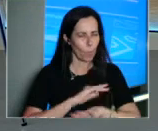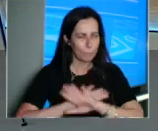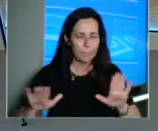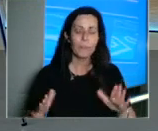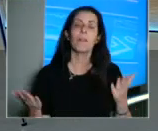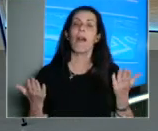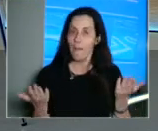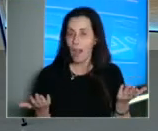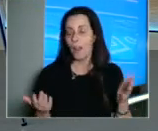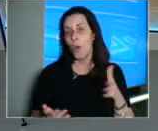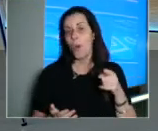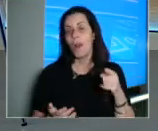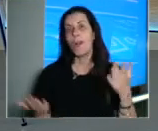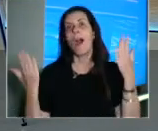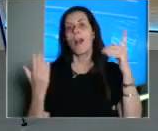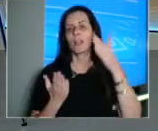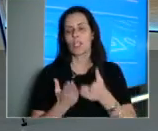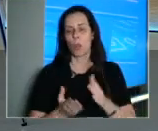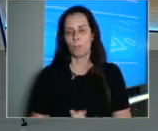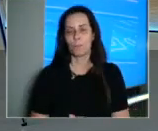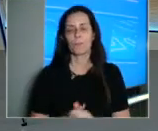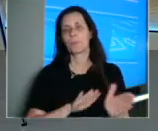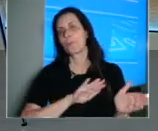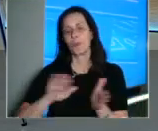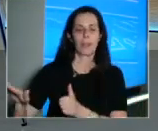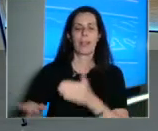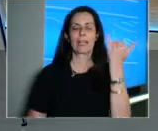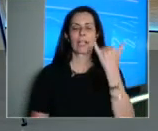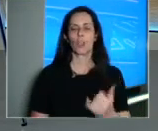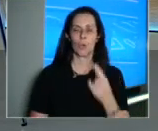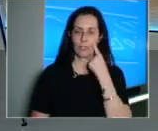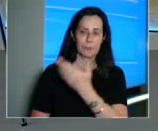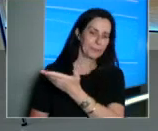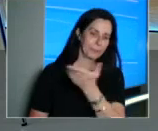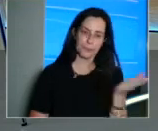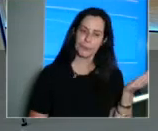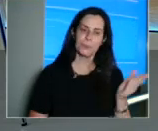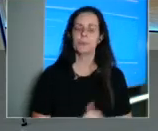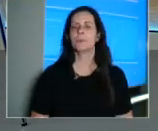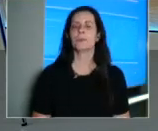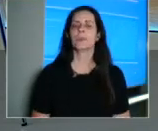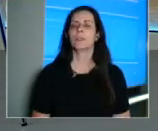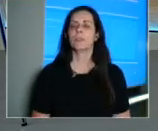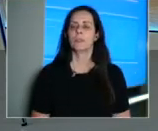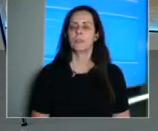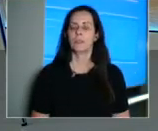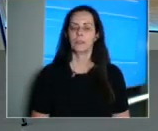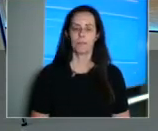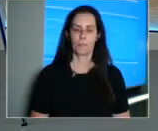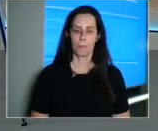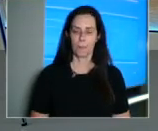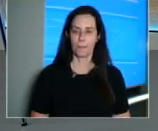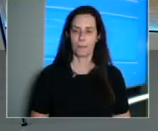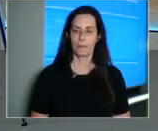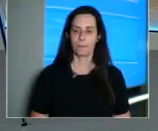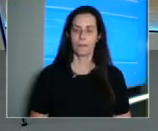אבל אולי אללה יעזור להם. מה קורה בקריקטורות? בואו נבדוק איך הן חוזרות לשגרה, אם תרצו.